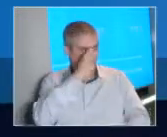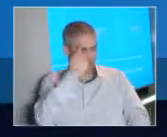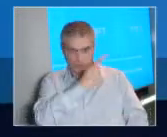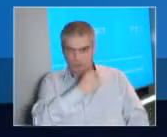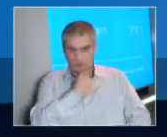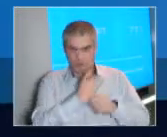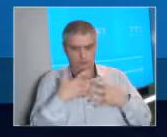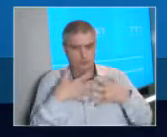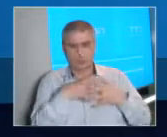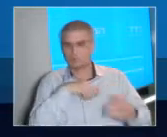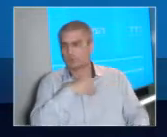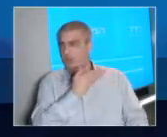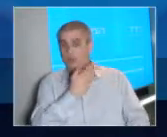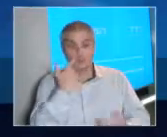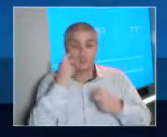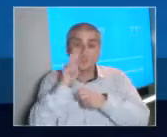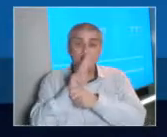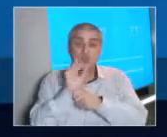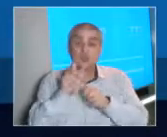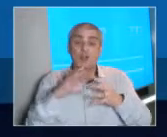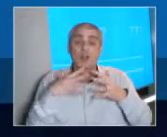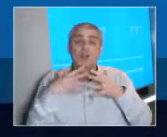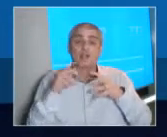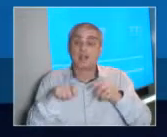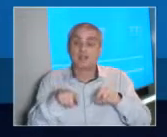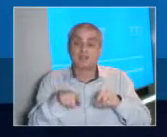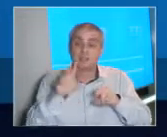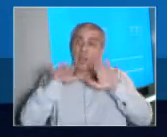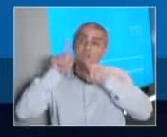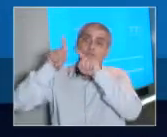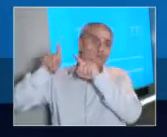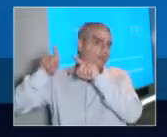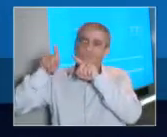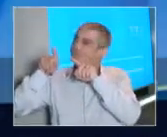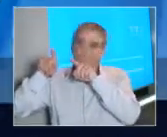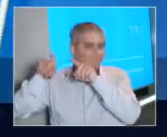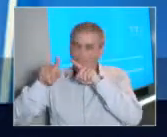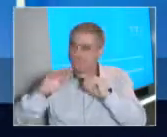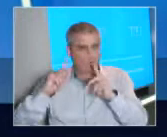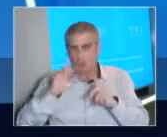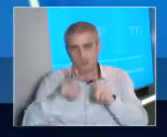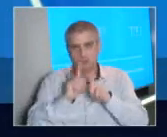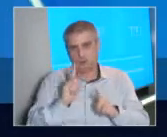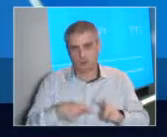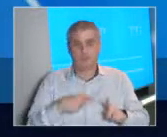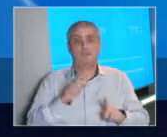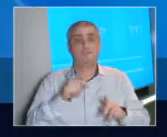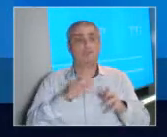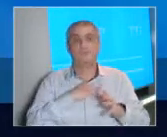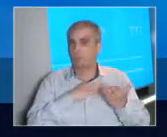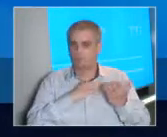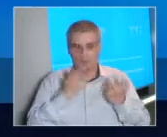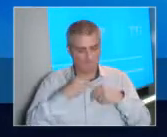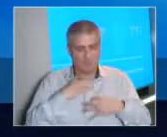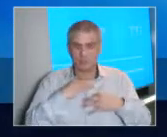אנחנו שבנו בקואליציה ביחד, רמת הפיקוח של הכנסת על הממשלה, היא לא ברמה הנדרשת, וגם על מערכת הבריאות, זו